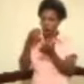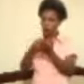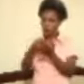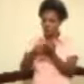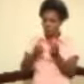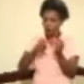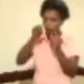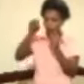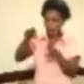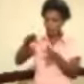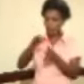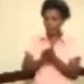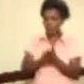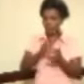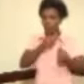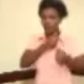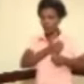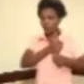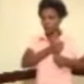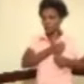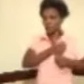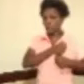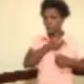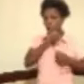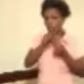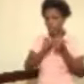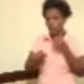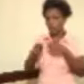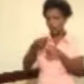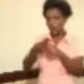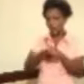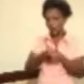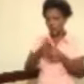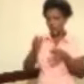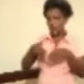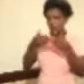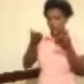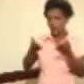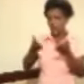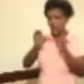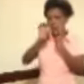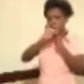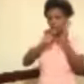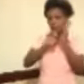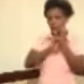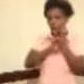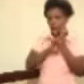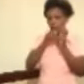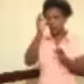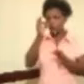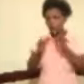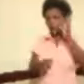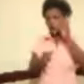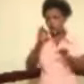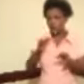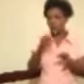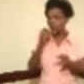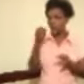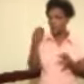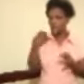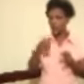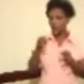Et monsieur a expliqué que c'est chaque deux mois que mettre fonds sous lit. Ça veut dire que il paraît que l'État ou bien justice là qui a